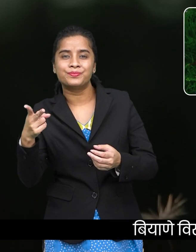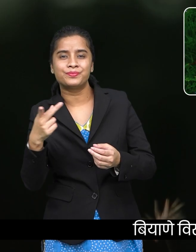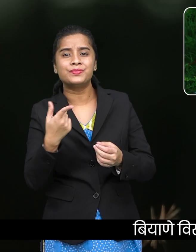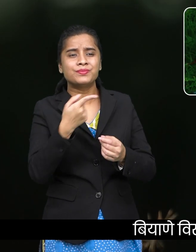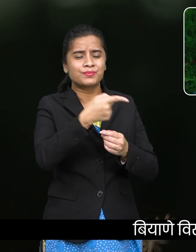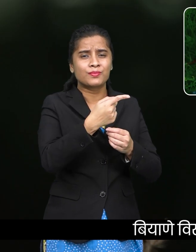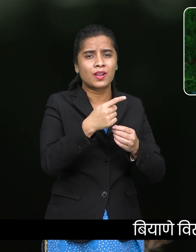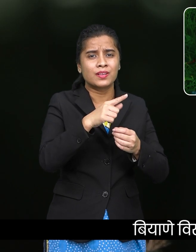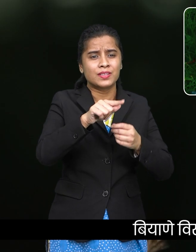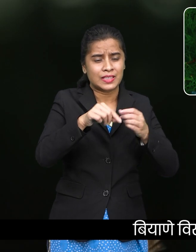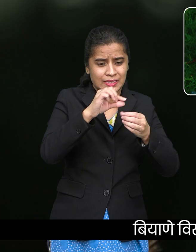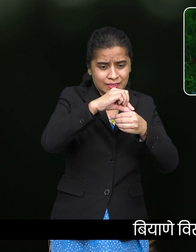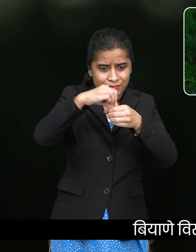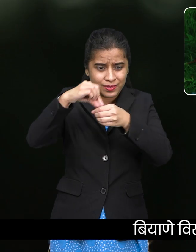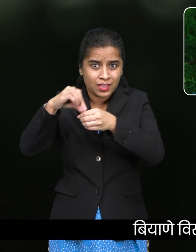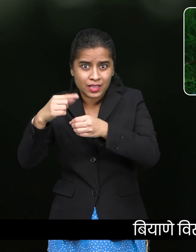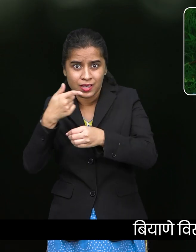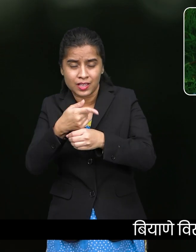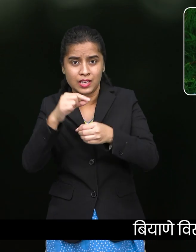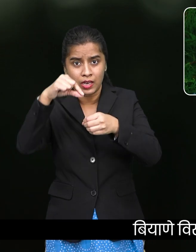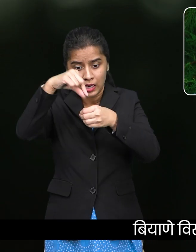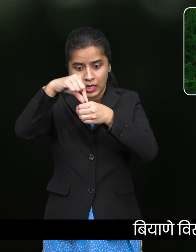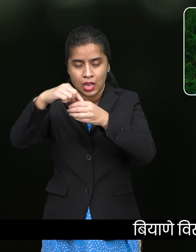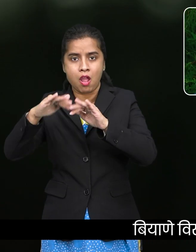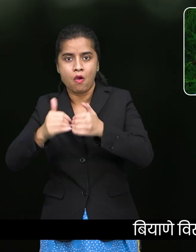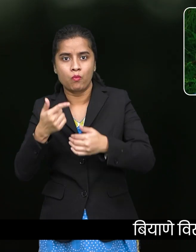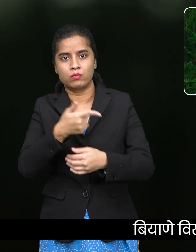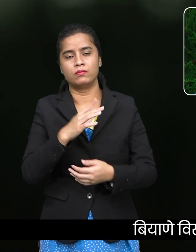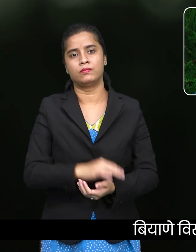बियाणे विखुरण्याचे वेगवेगळे घटक: